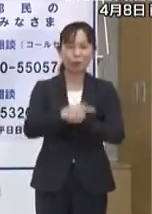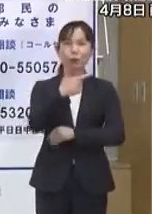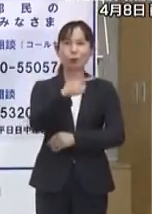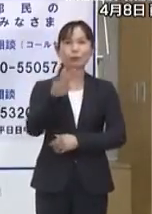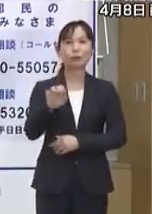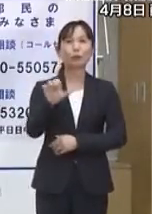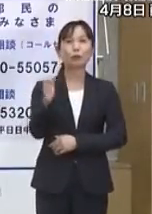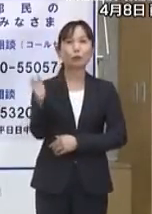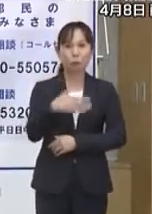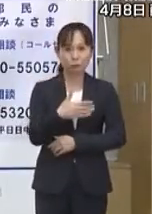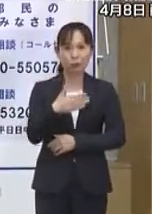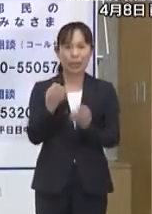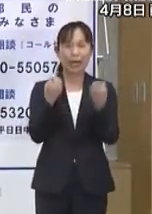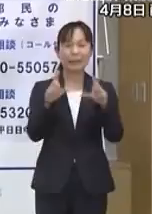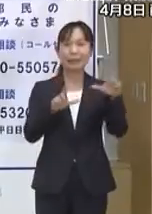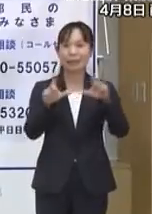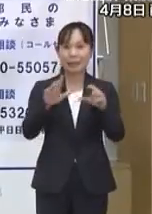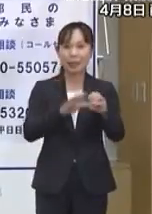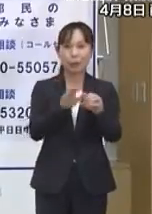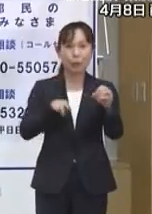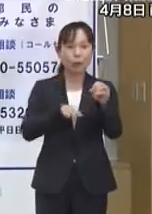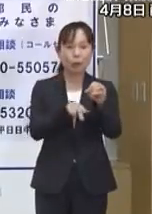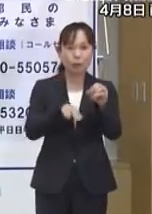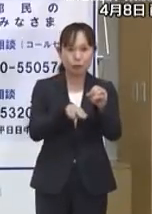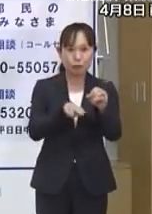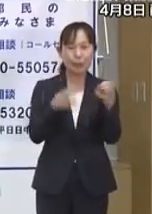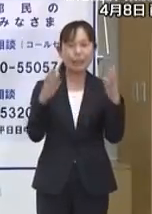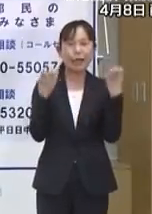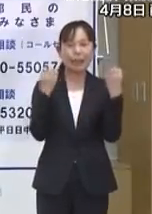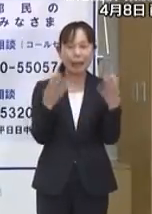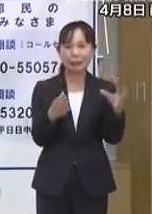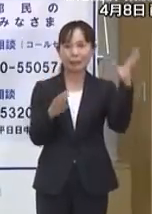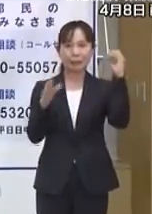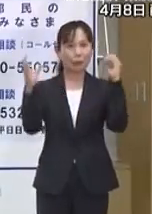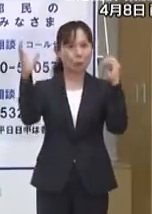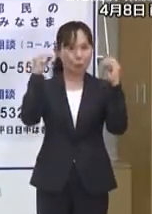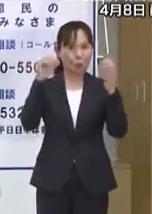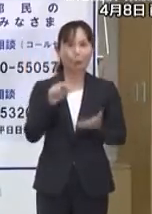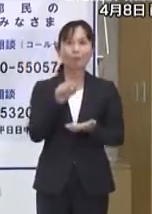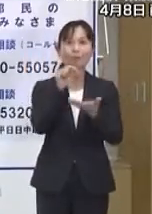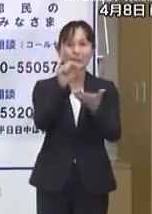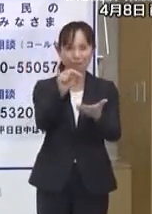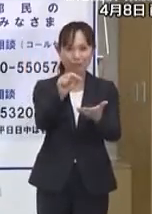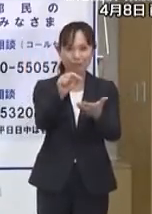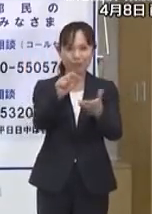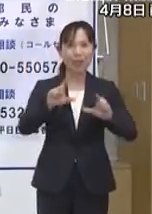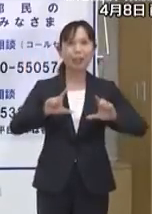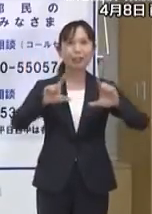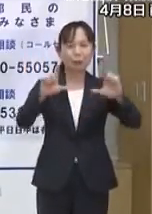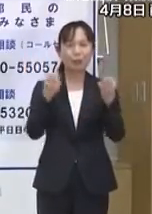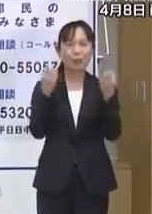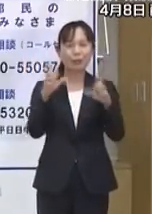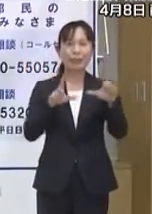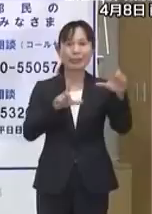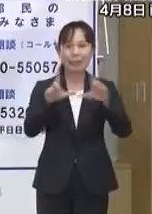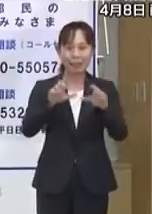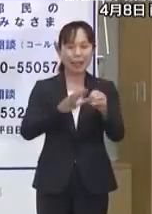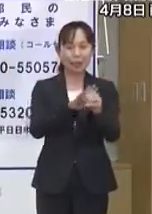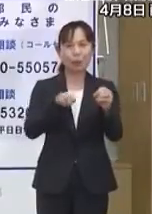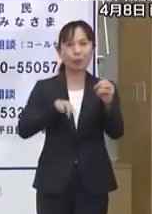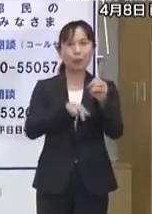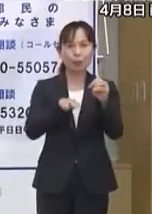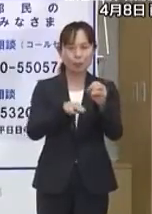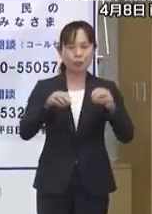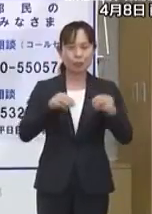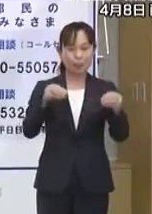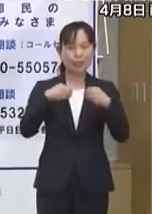コロナウイルスに関します最新情報など東京都の情報をお届けするために東京都新型コロナウイルス感染